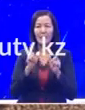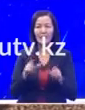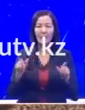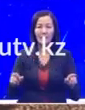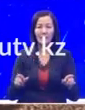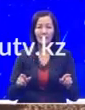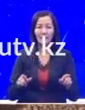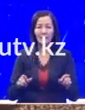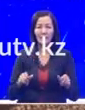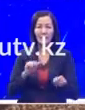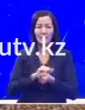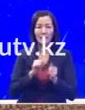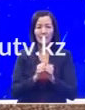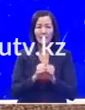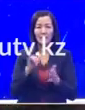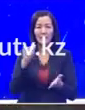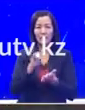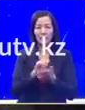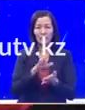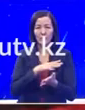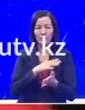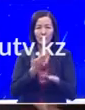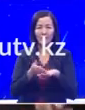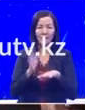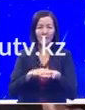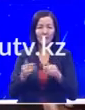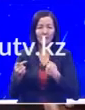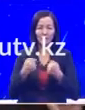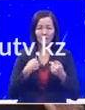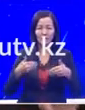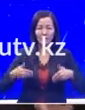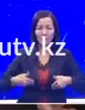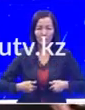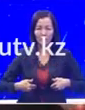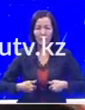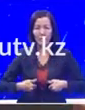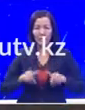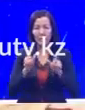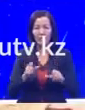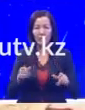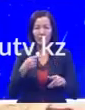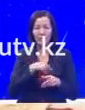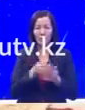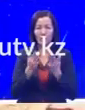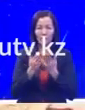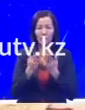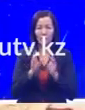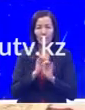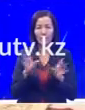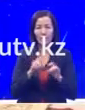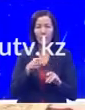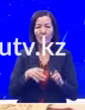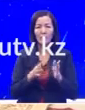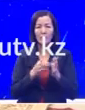тұрғызылды. Ауыл жұрты қиын қыстау кезеңде көз жұмған ашаршылық құрбандарын еске алып Құран бағыштады. Жалпы Қазақстанда